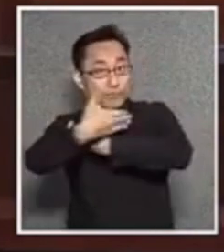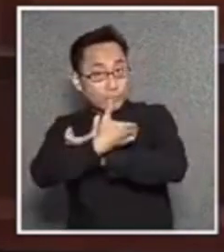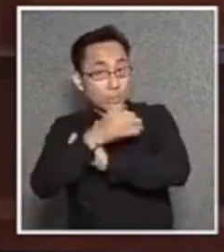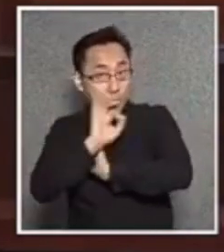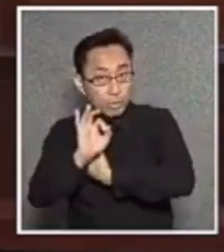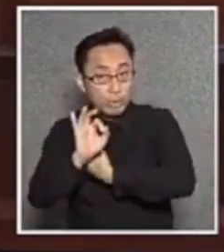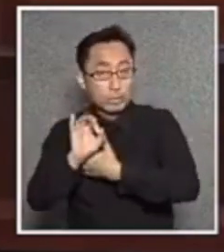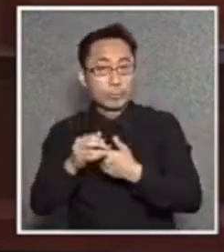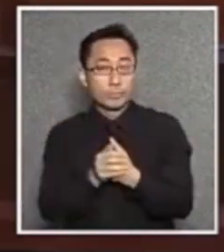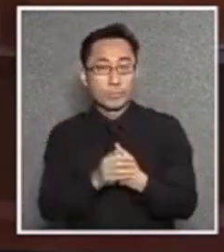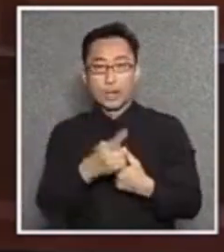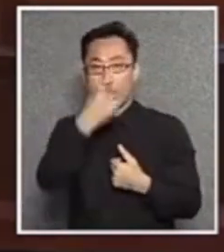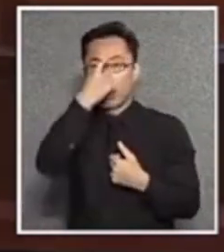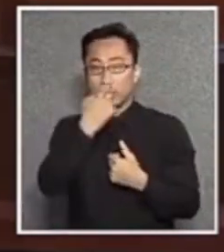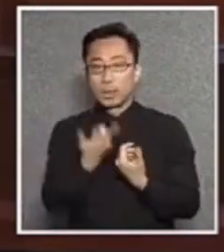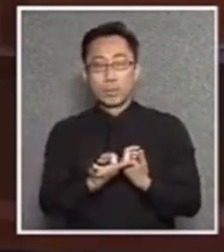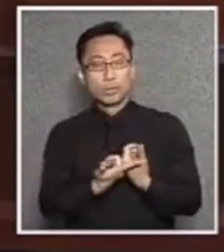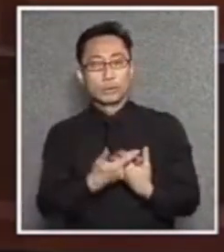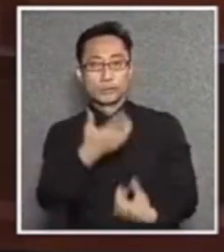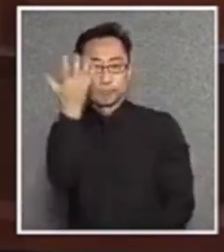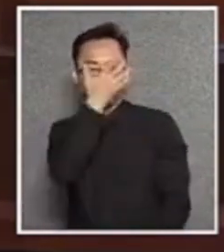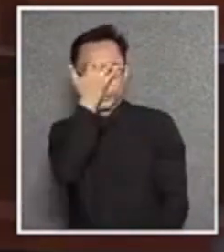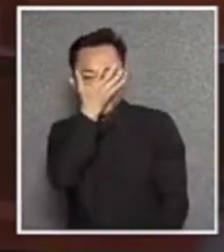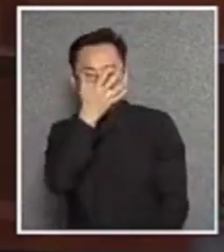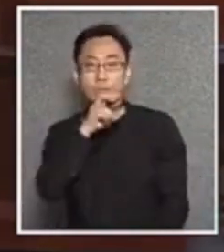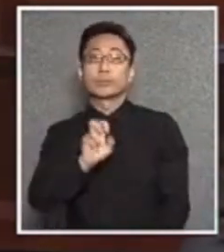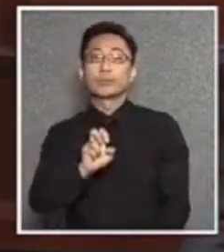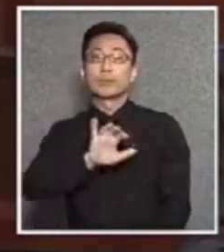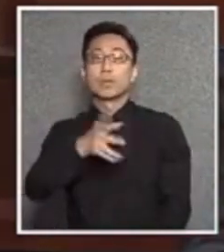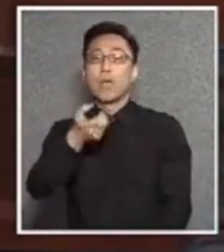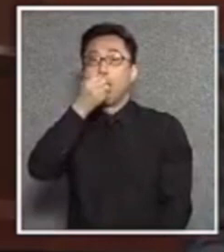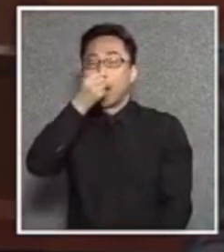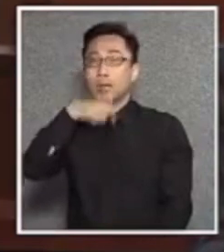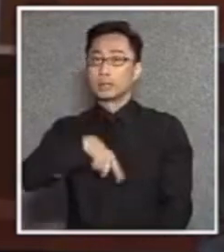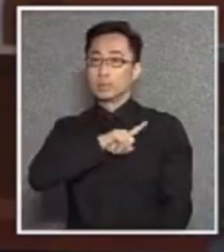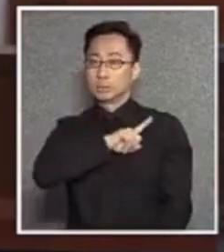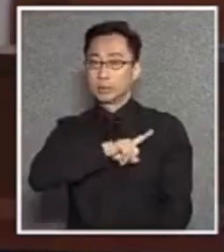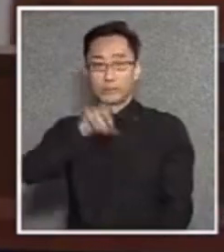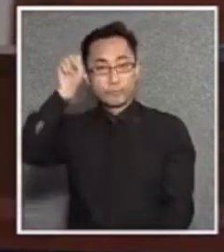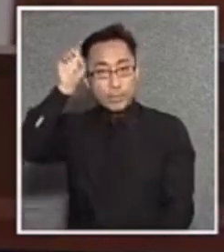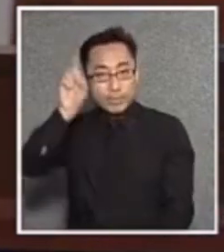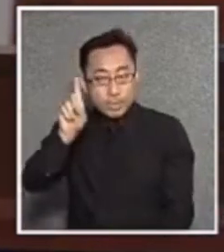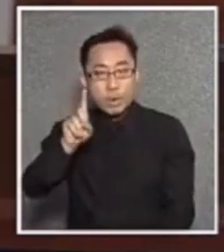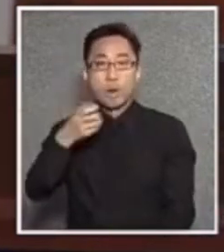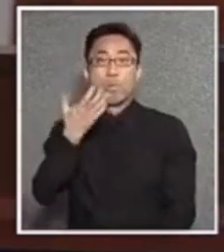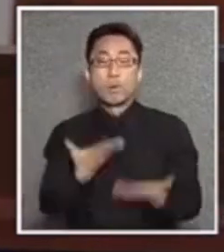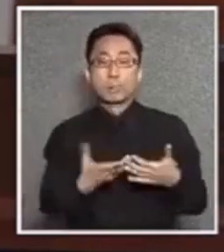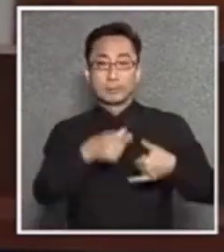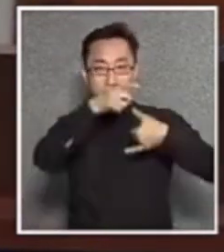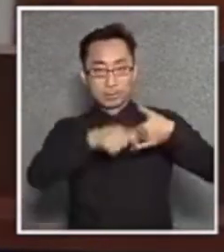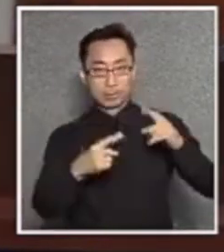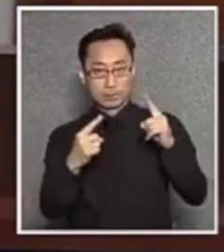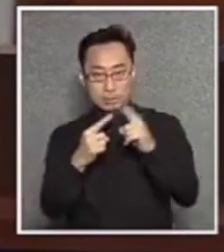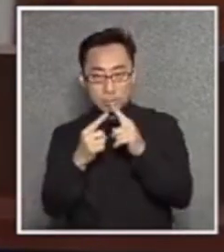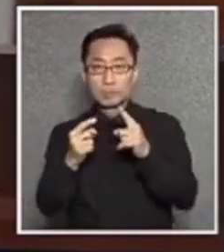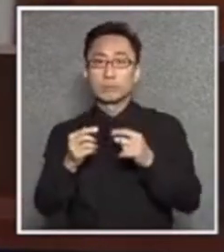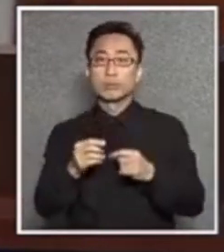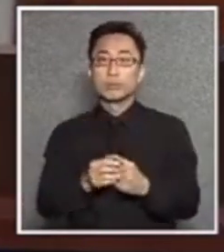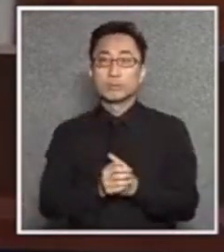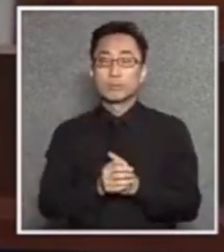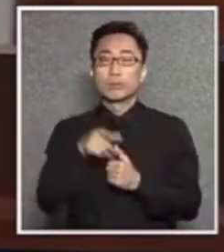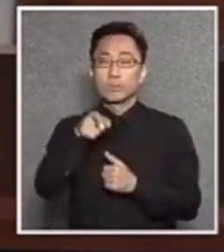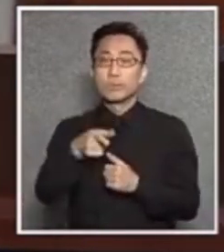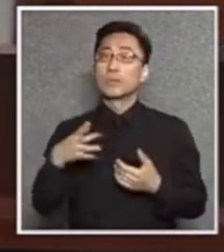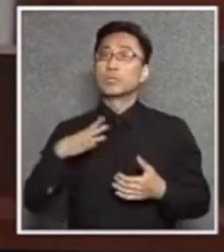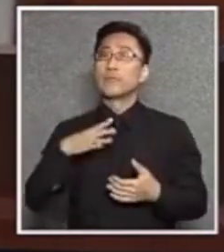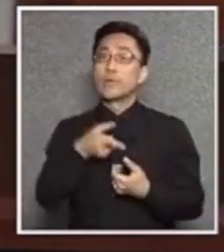使梁振英對此懵然不知，站在香港人的立場，或者作為一個人，在這些場合